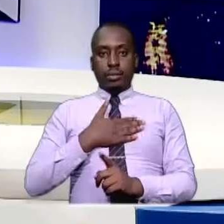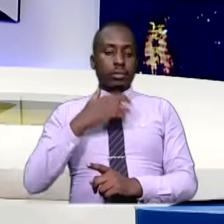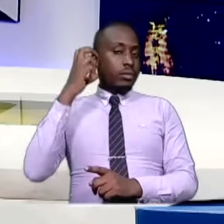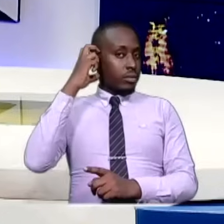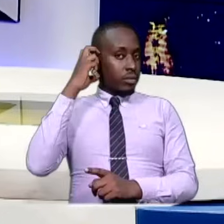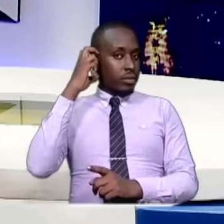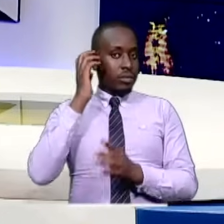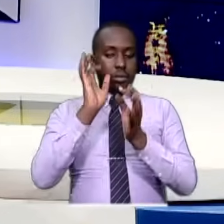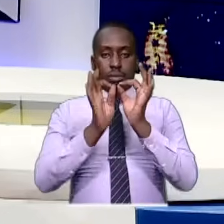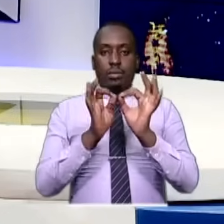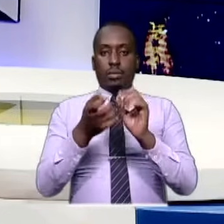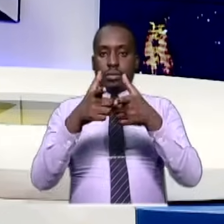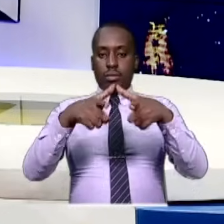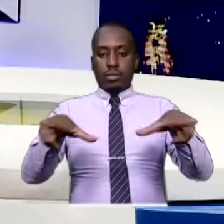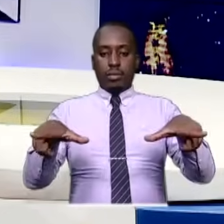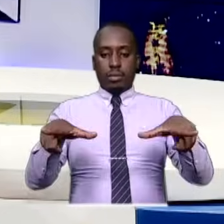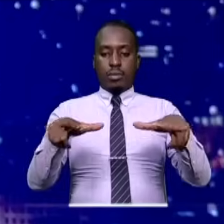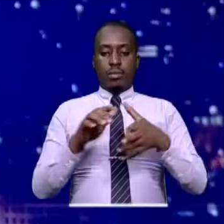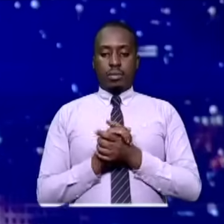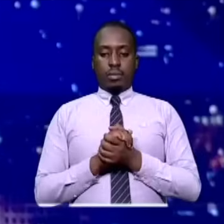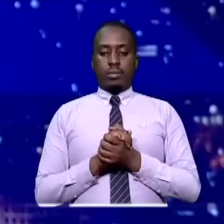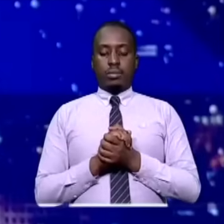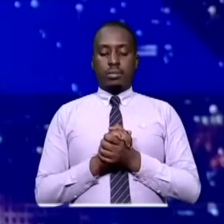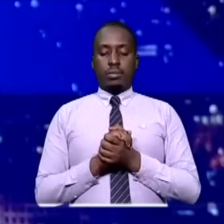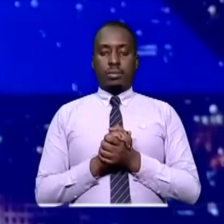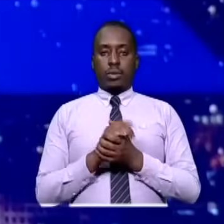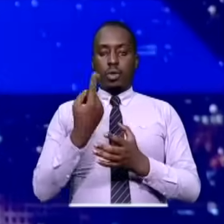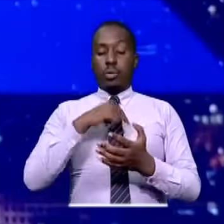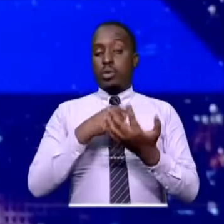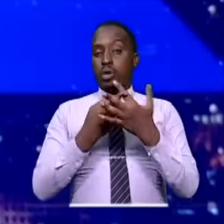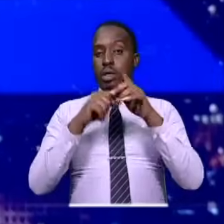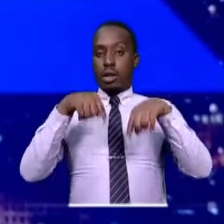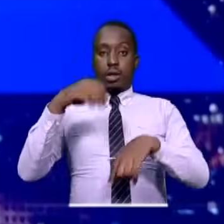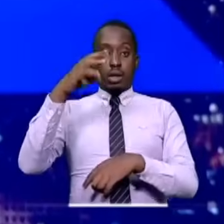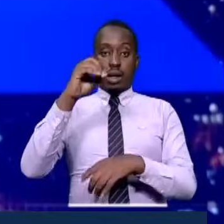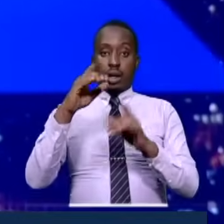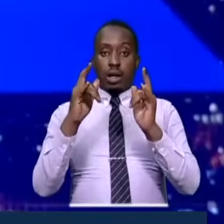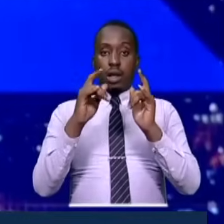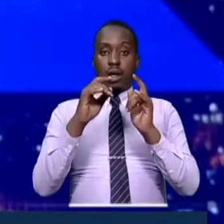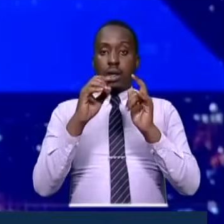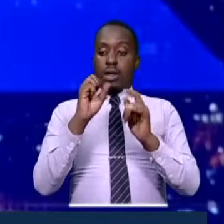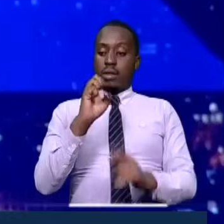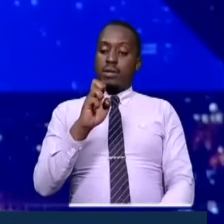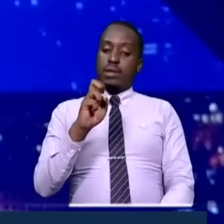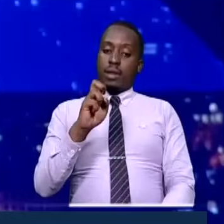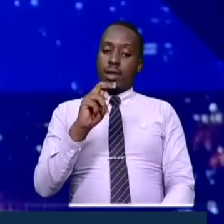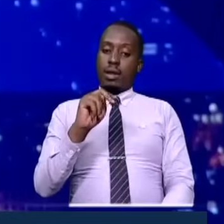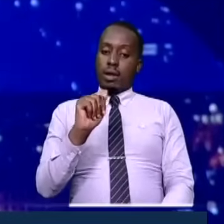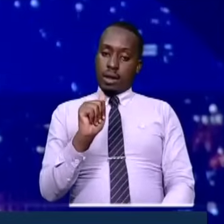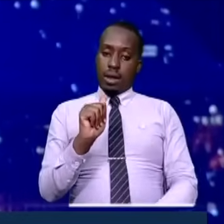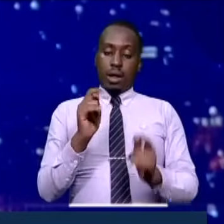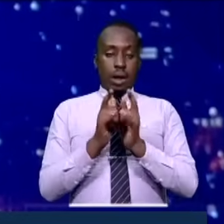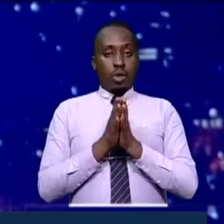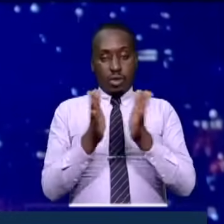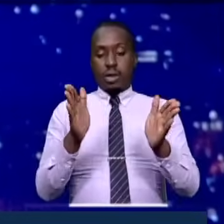Ivan Emile urimo kuyasemura mu rurimi rw'amarenga. Duhere hano i Kigali mu Nteko Ishinga Amategeko y'u Rwanda aho Inteko Rusange